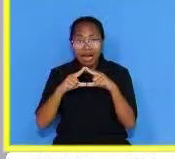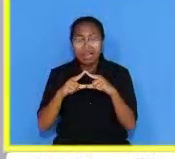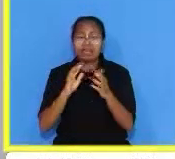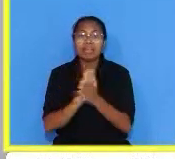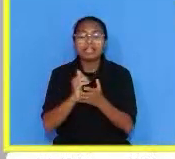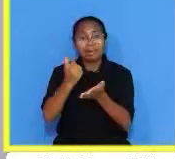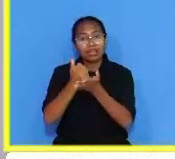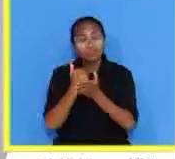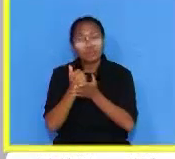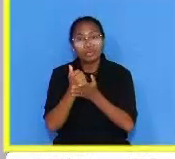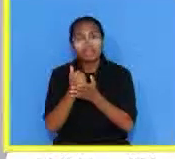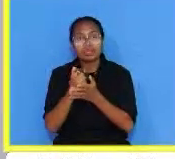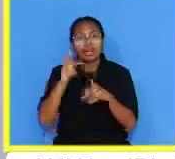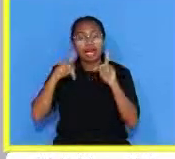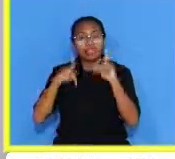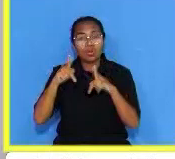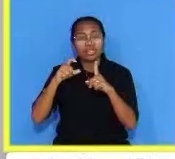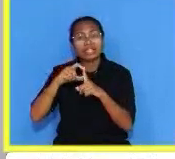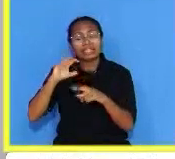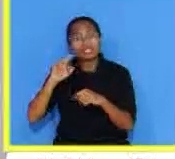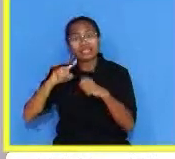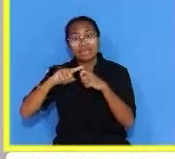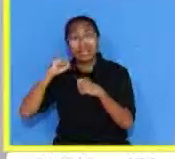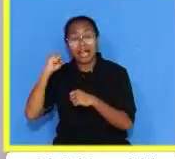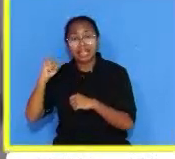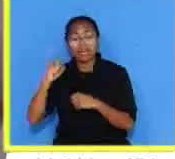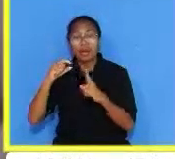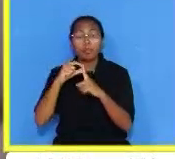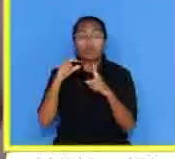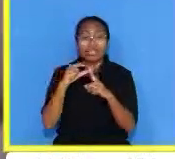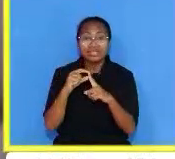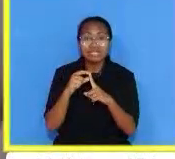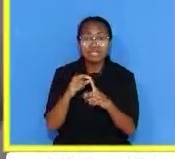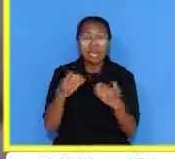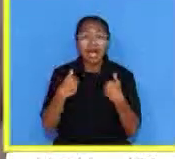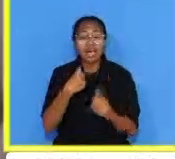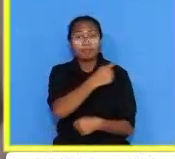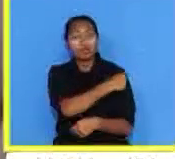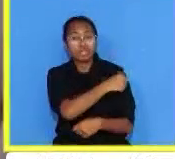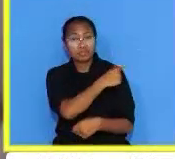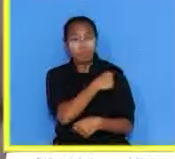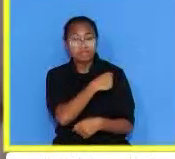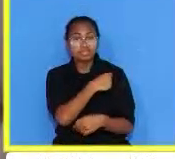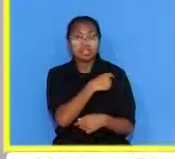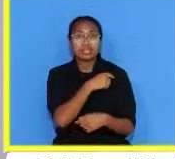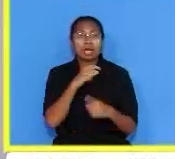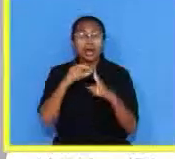oleh Dinas Kesehatan Provinsi dan lewat Puskesmas Pasir Panjang.